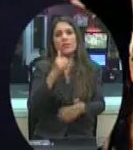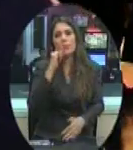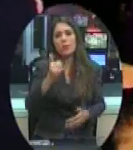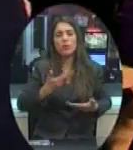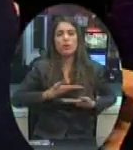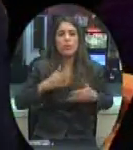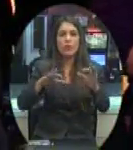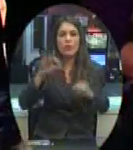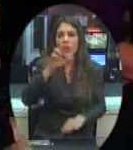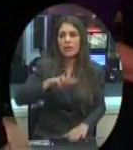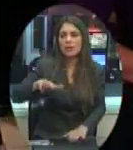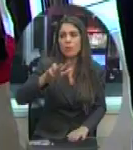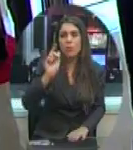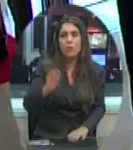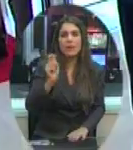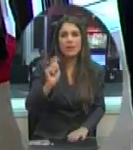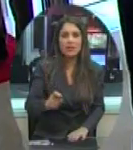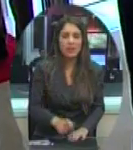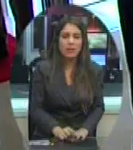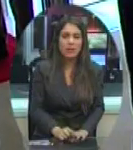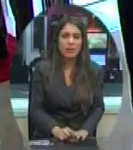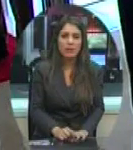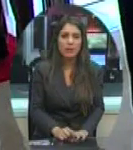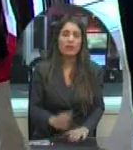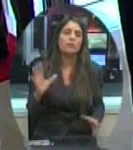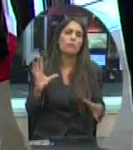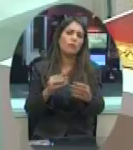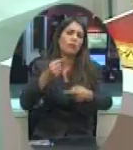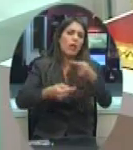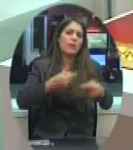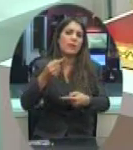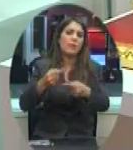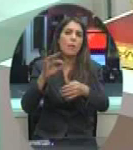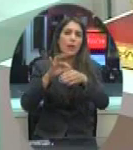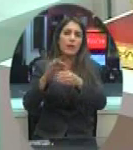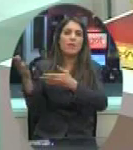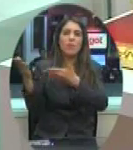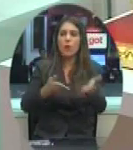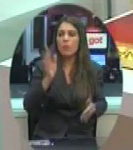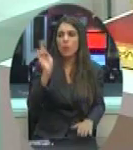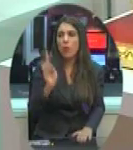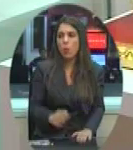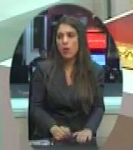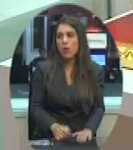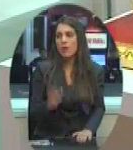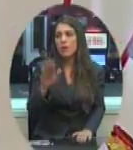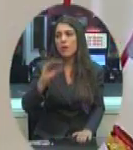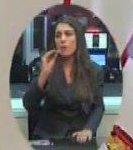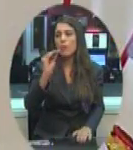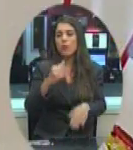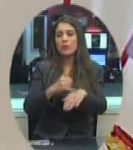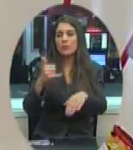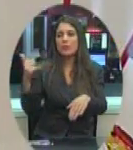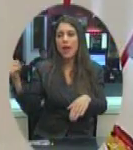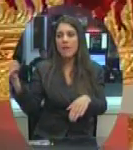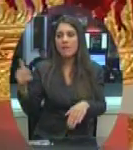הציבור בכנסת לדורותיהם ממנהיגים ואורחים מחול. בין הפרטים המרהיבים בובות מזהב על מרכבה